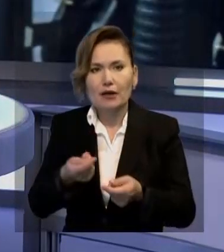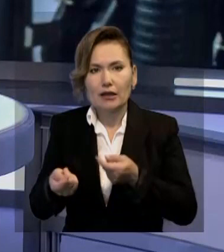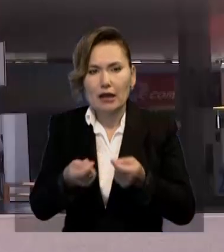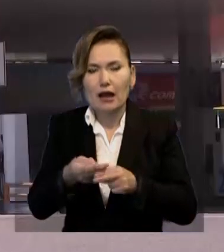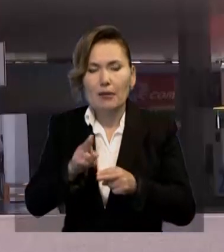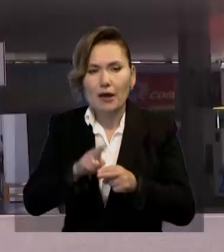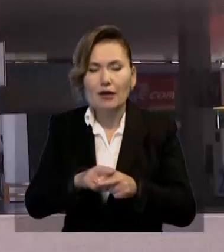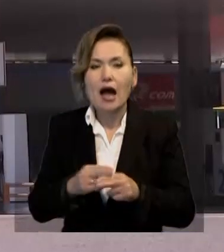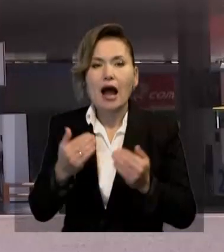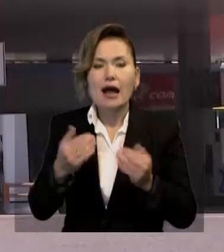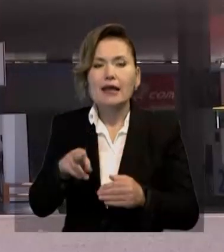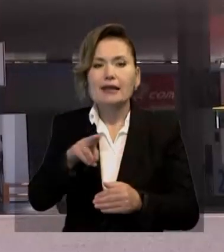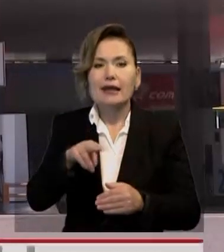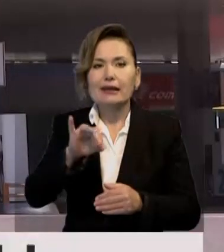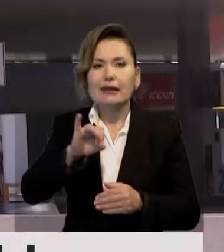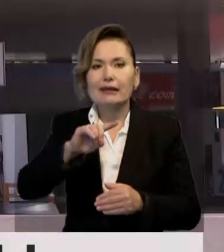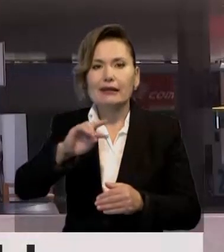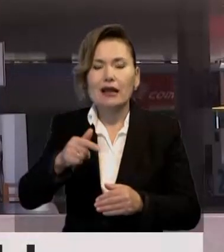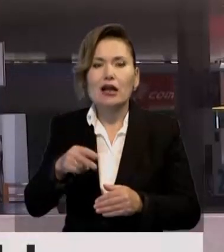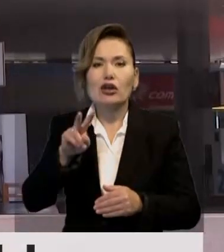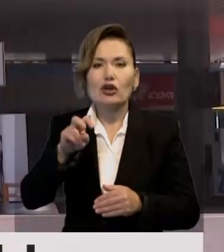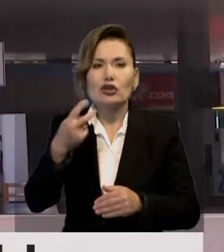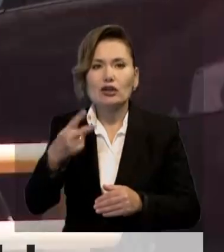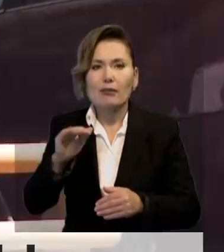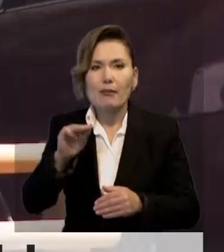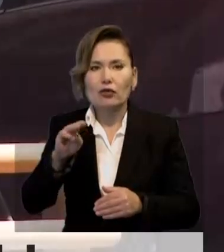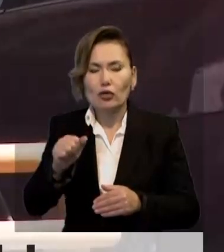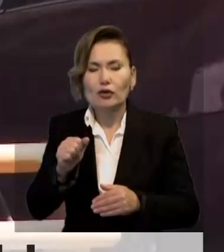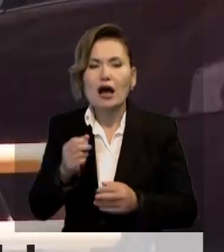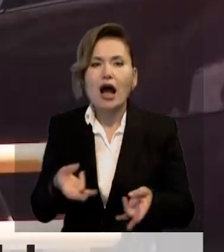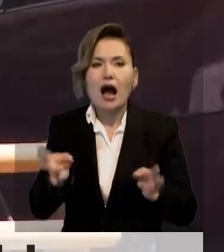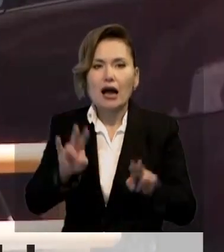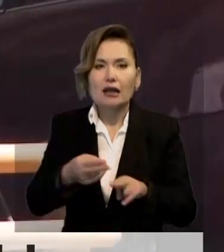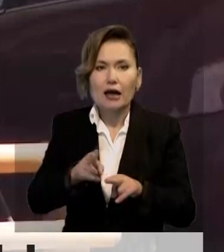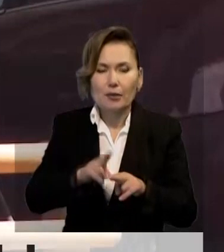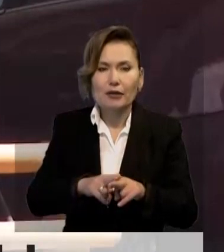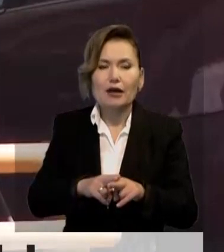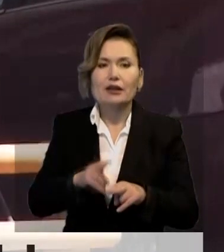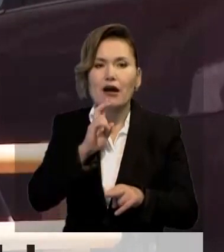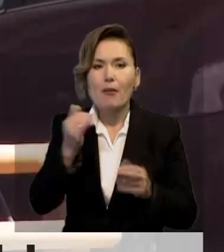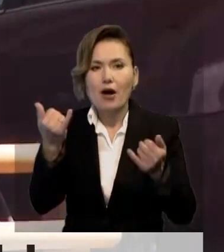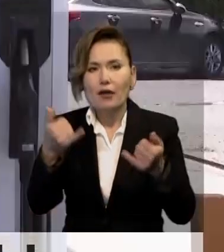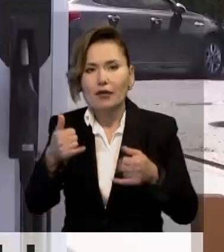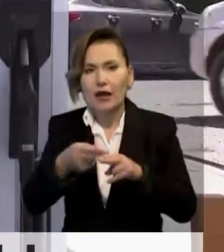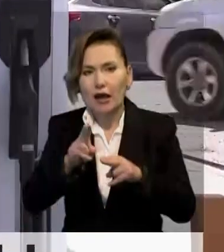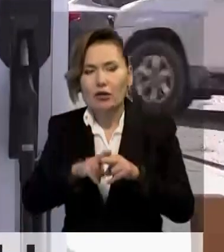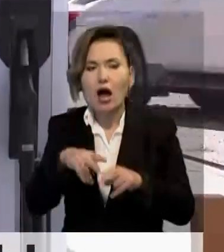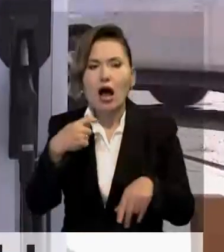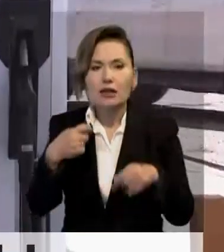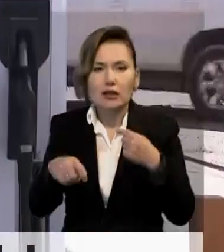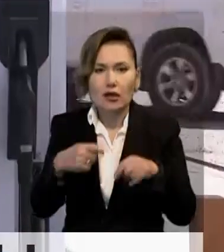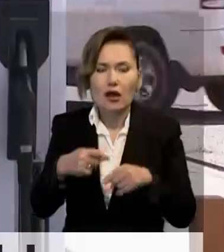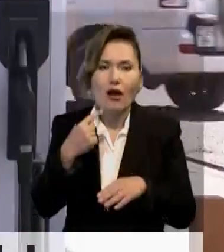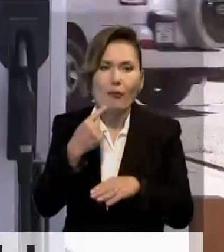жетекшісінің ақпаратына сай, қазір дизельдің 220 мың тоннасы қалған. Осыған қатысты бірқатар жанар жағармай құю бекеттерінде сату